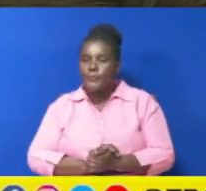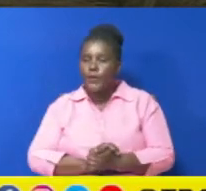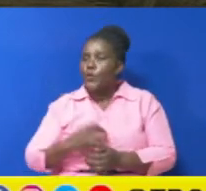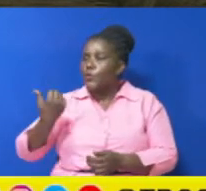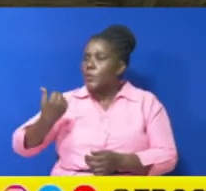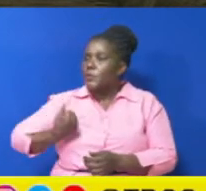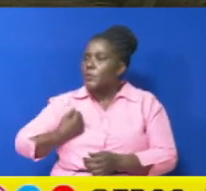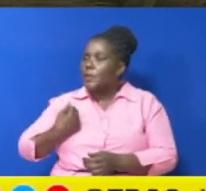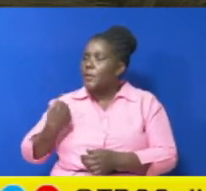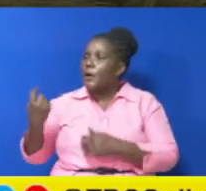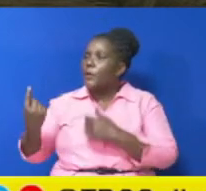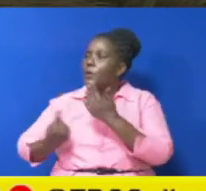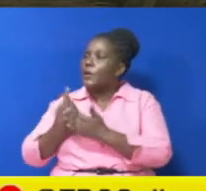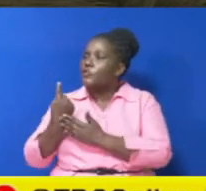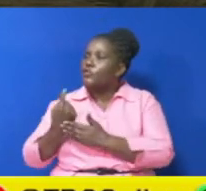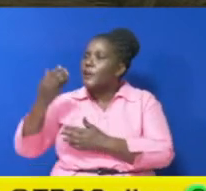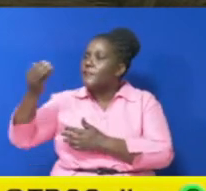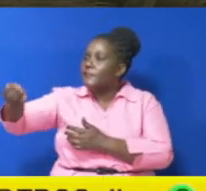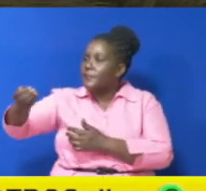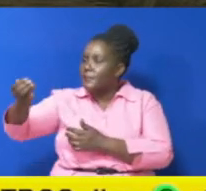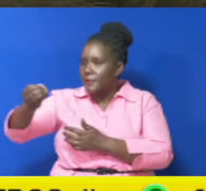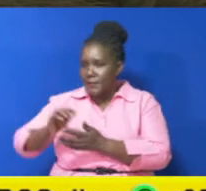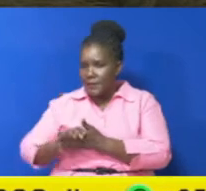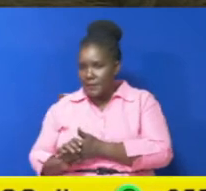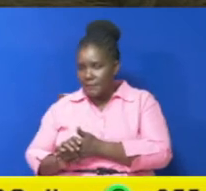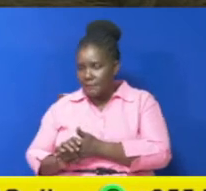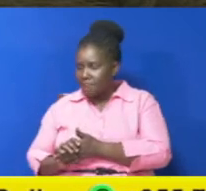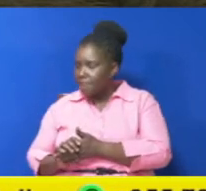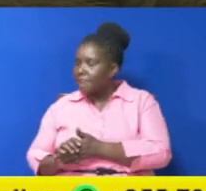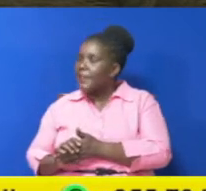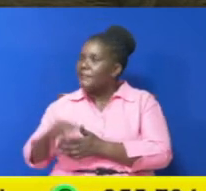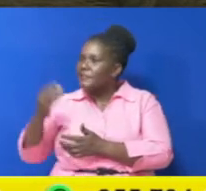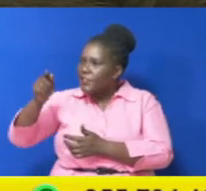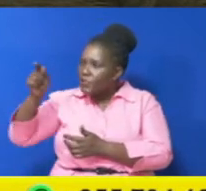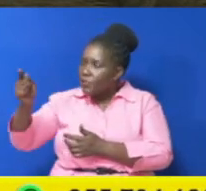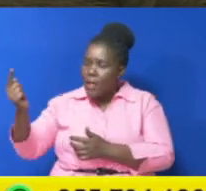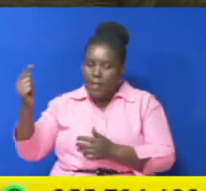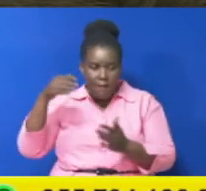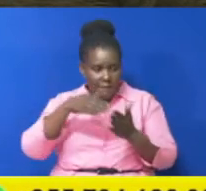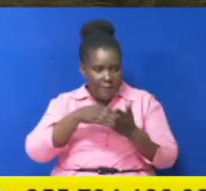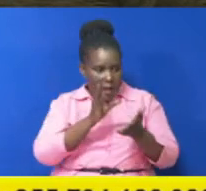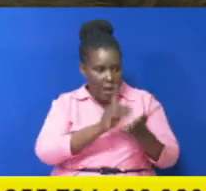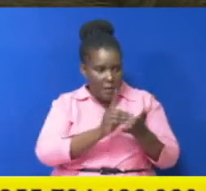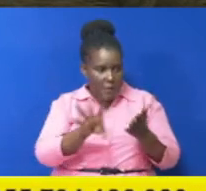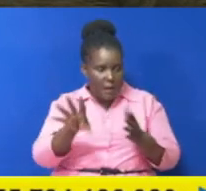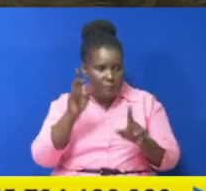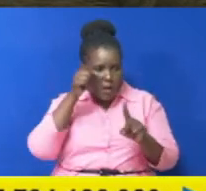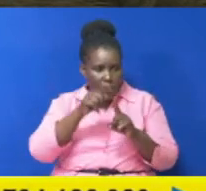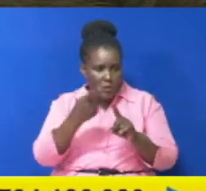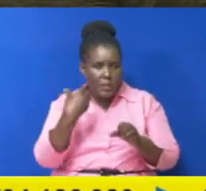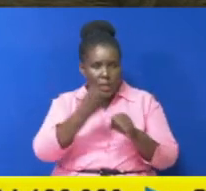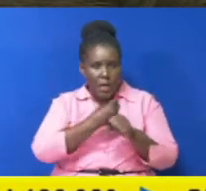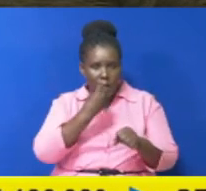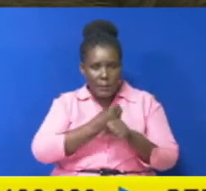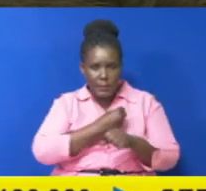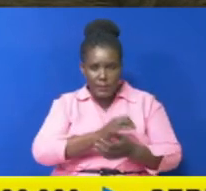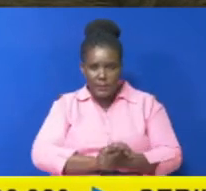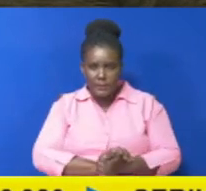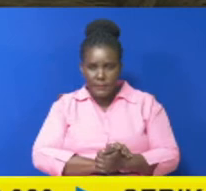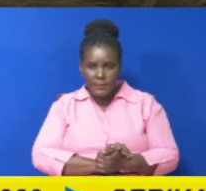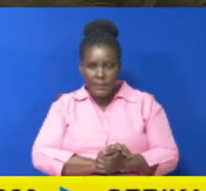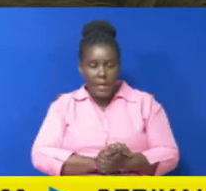mabinti wanachukuliwa huko vijijini, analetwa kufanya kazi. Akisha kuja kufanya kazi